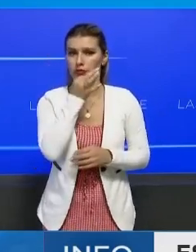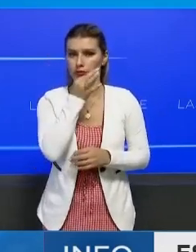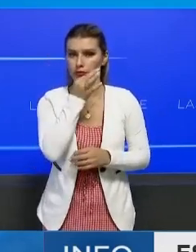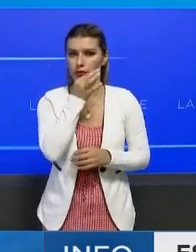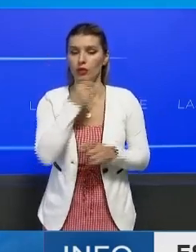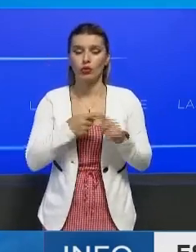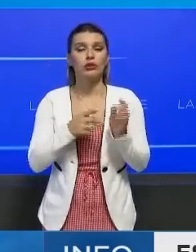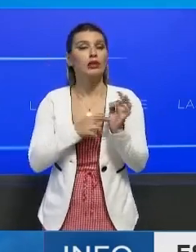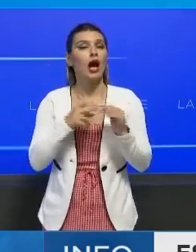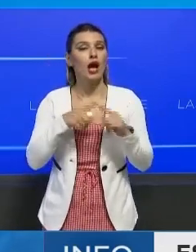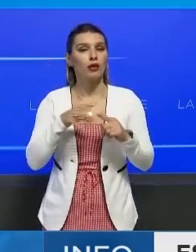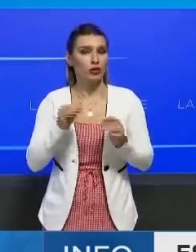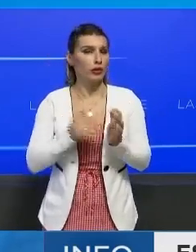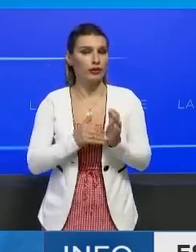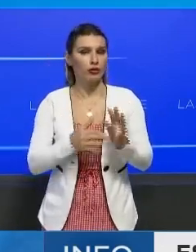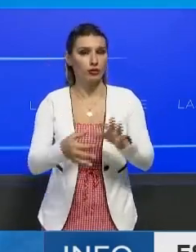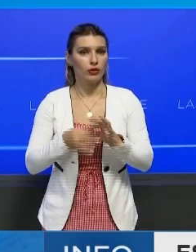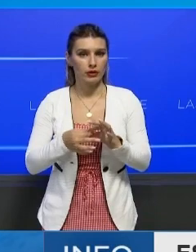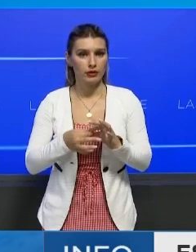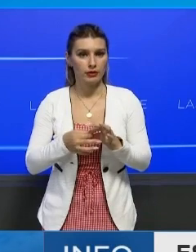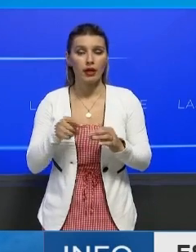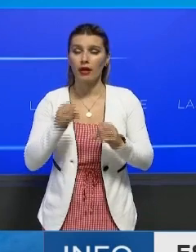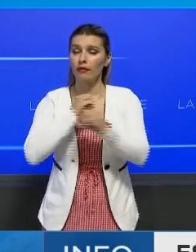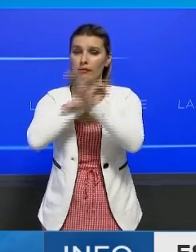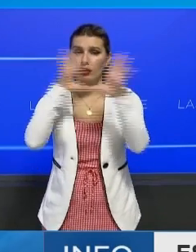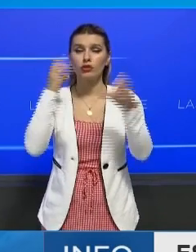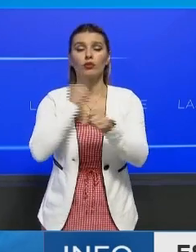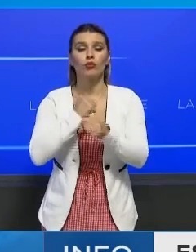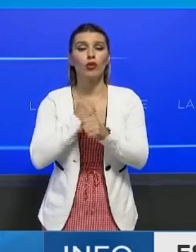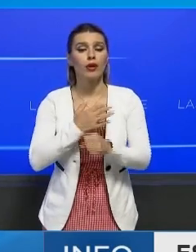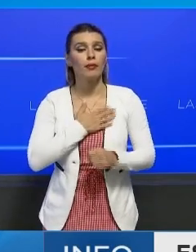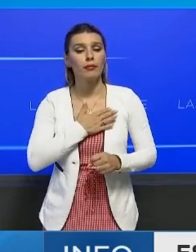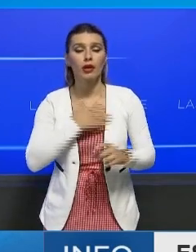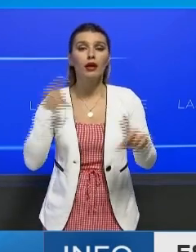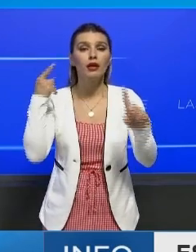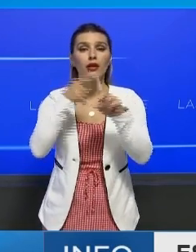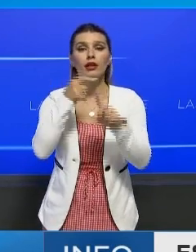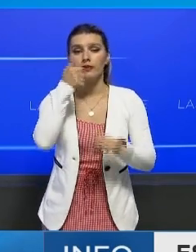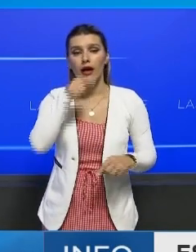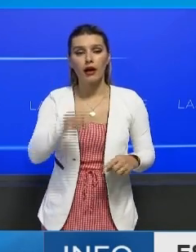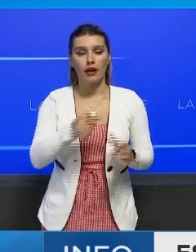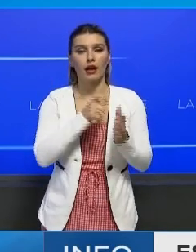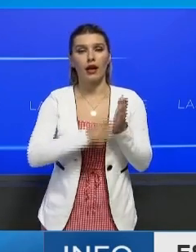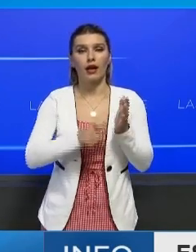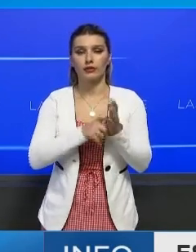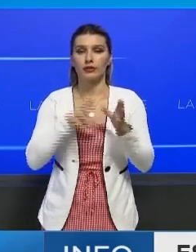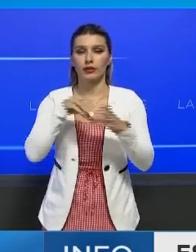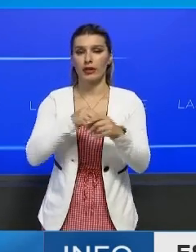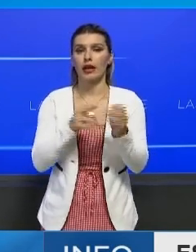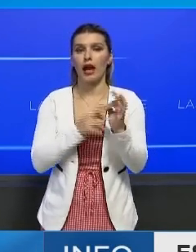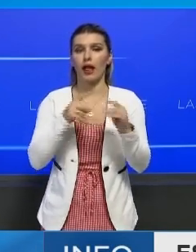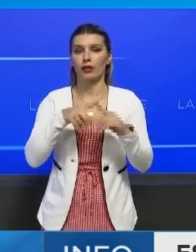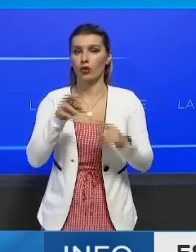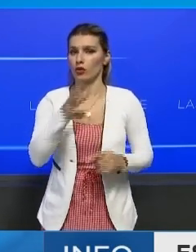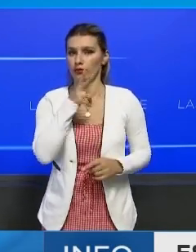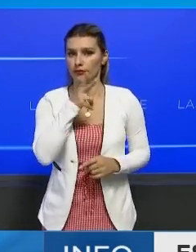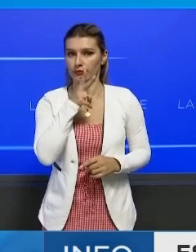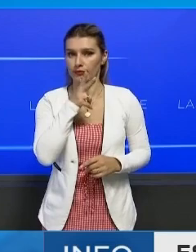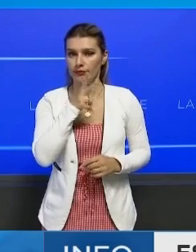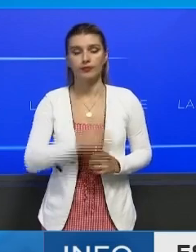Amerikës dhe NATO. Vizioni, misioni dhe amaneti ynë është ndërsimi i Kosovës në NATO, ka thënë ministri Mehaj.